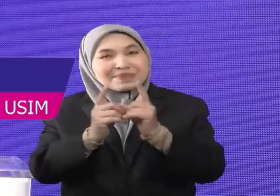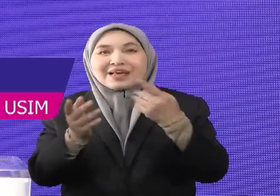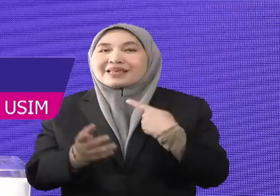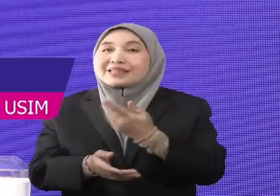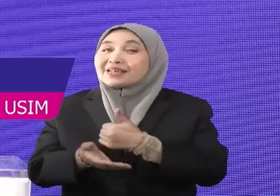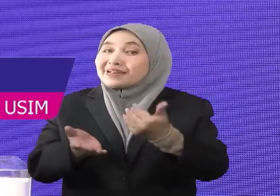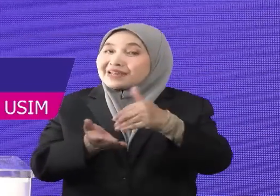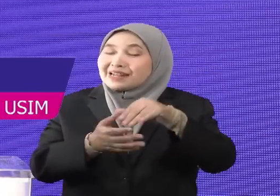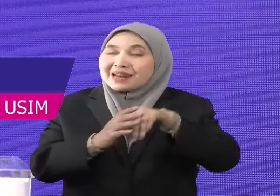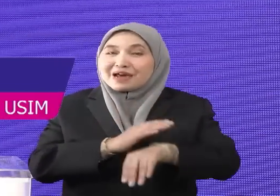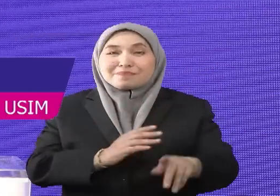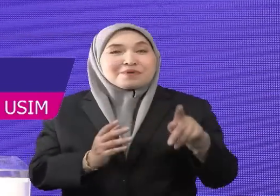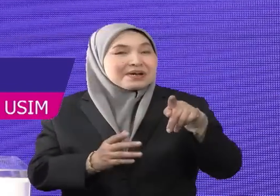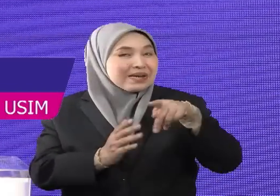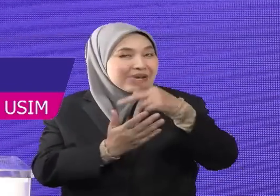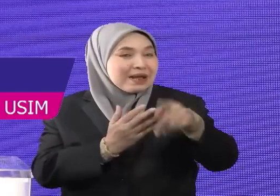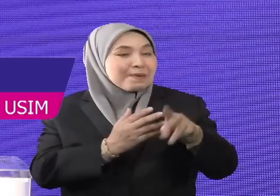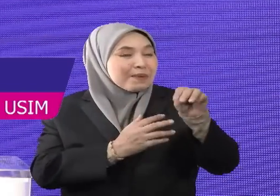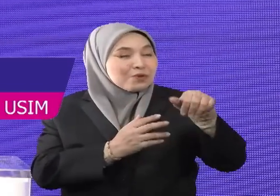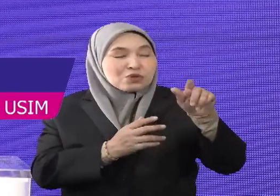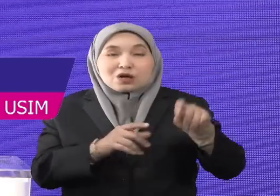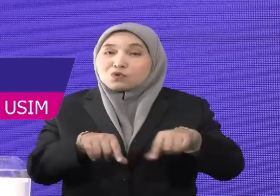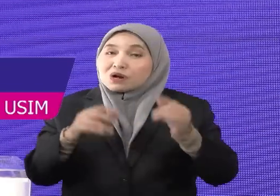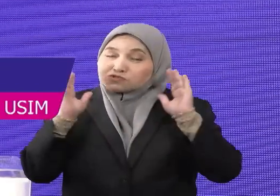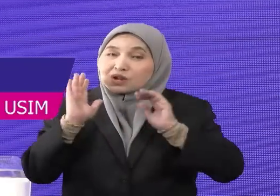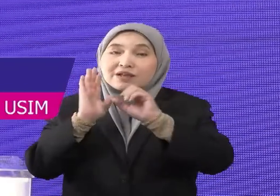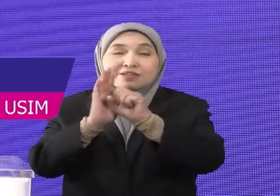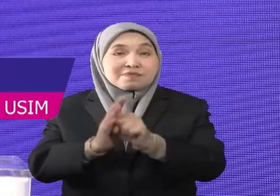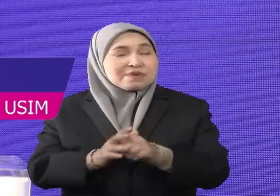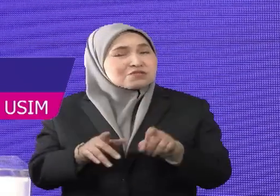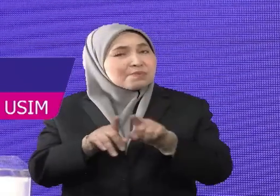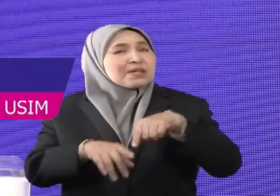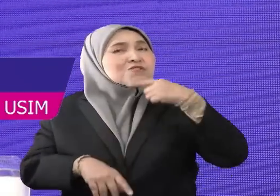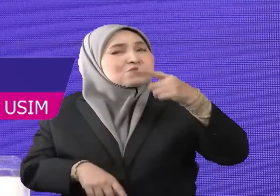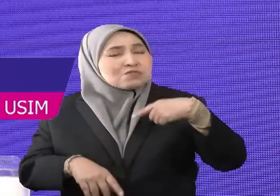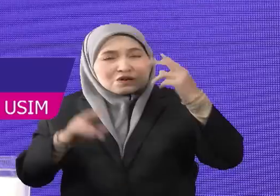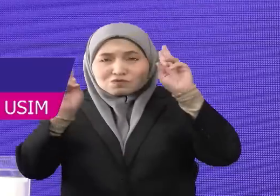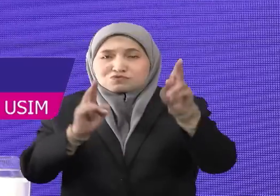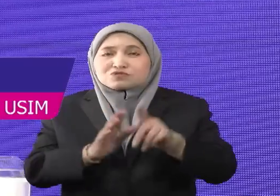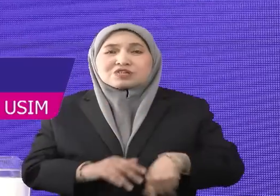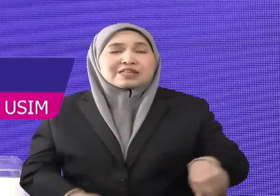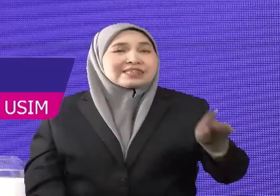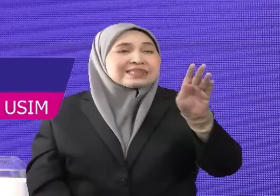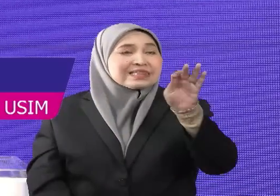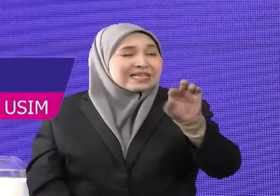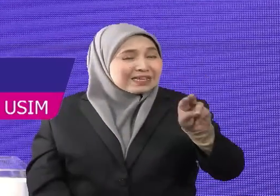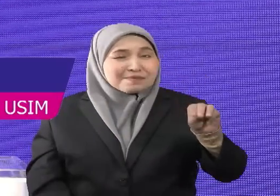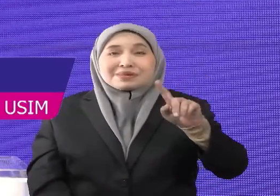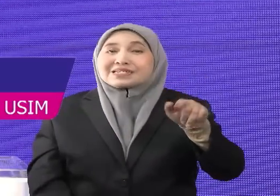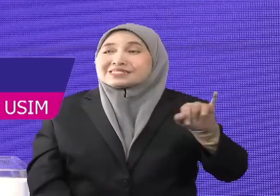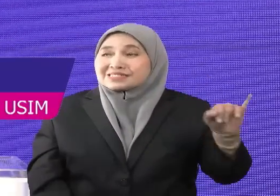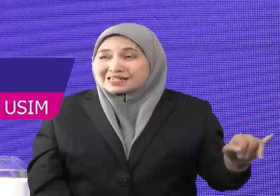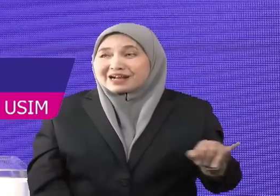sekali lagi dalam rancangan Quran time Quran salat infaq seperti yang disebutkan oleh Ustaz alfadz Ustaz tirmizi